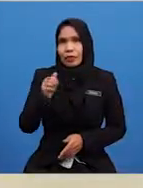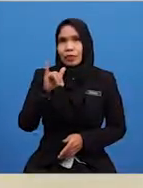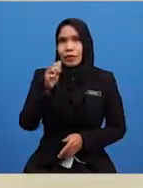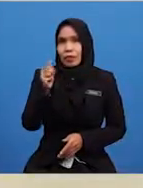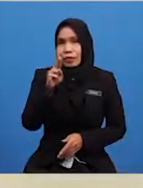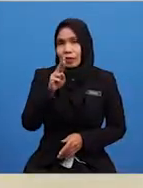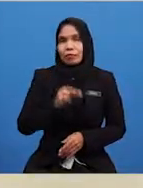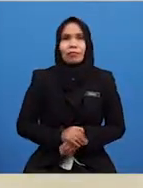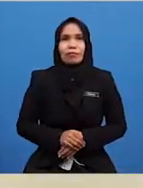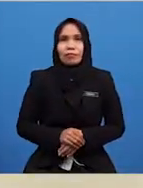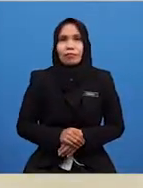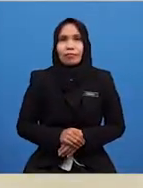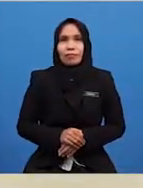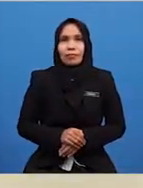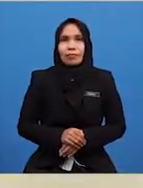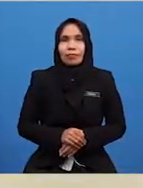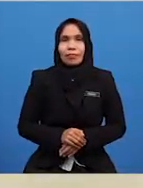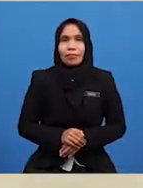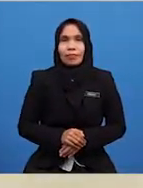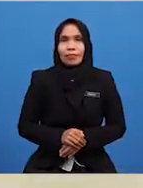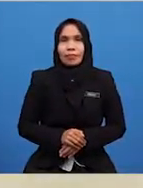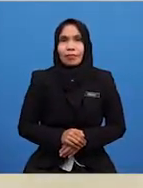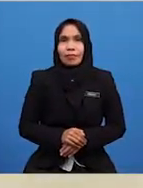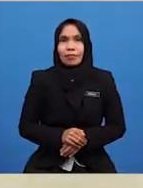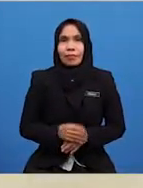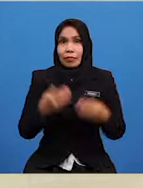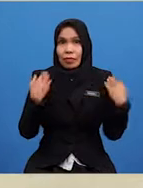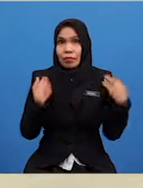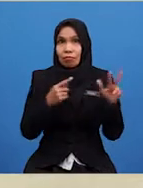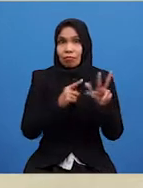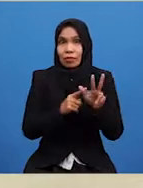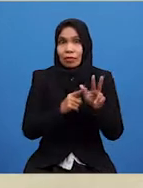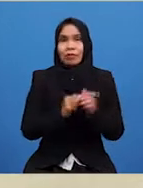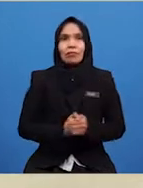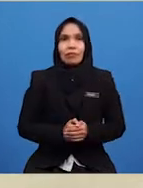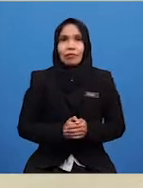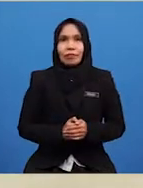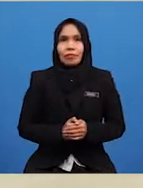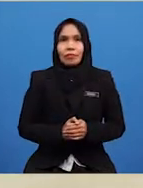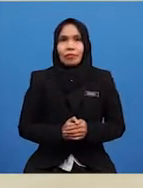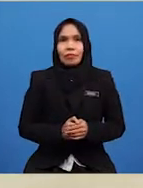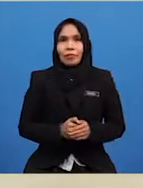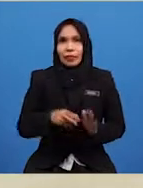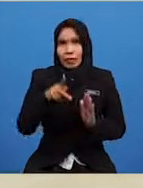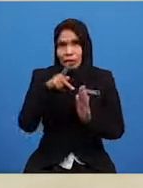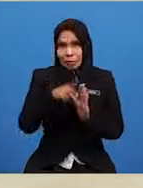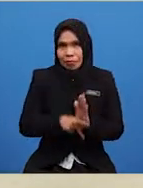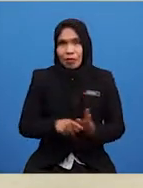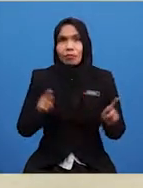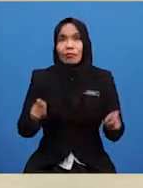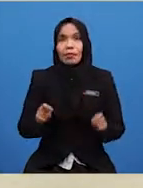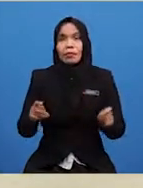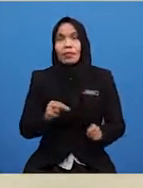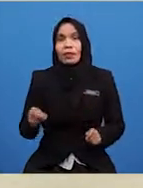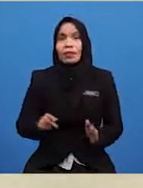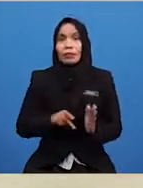Cara tersebut dapat dipecahkan kepada tiga, iaitu pentadbiran pusat, di mana pusat pemerintahan dan